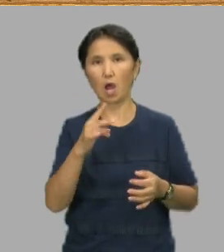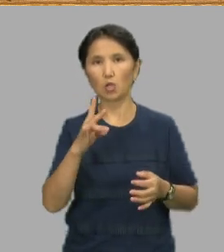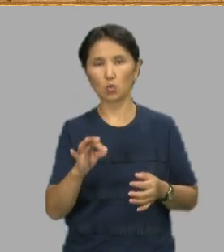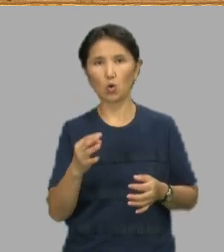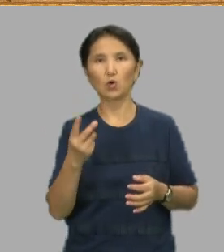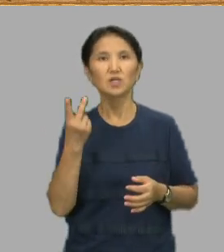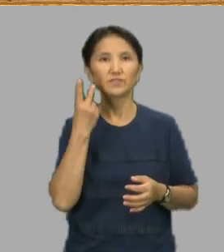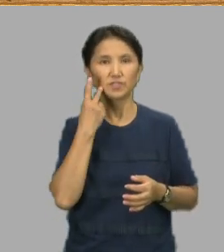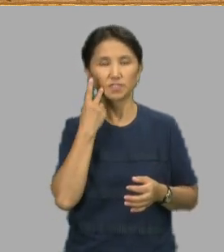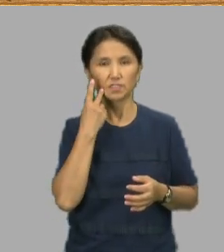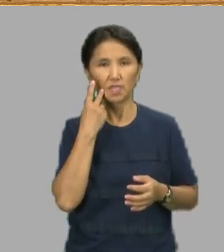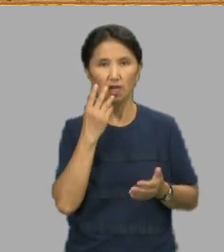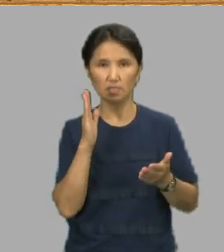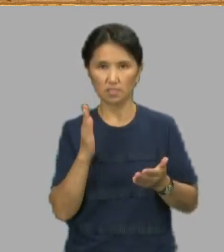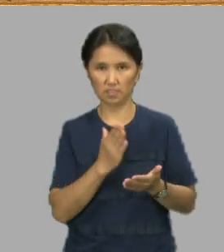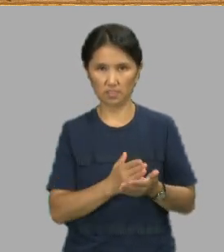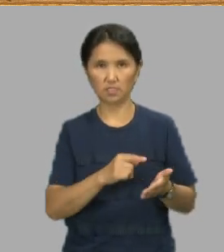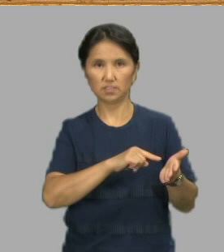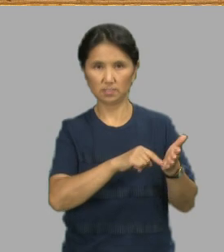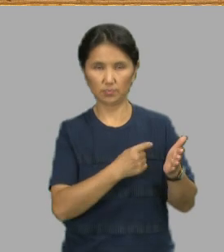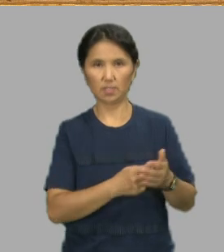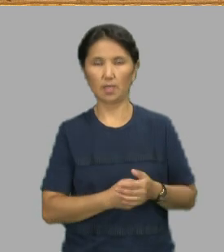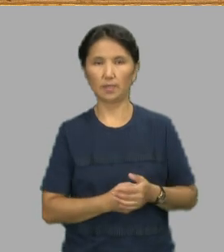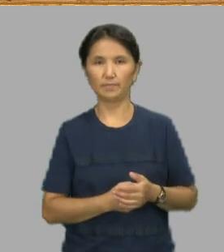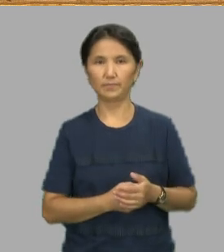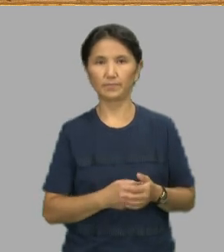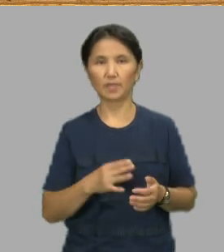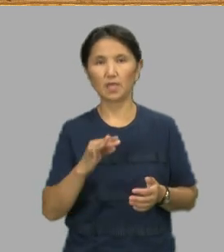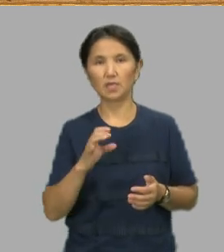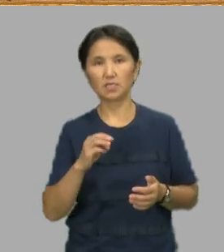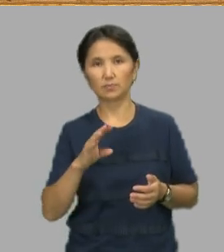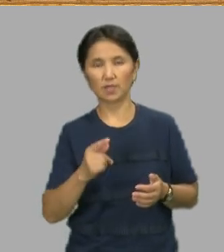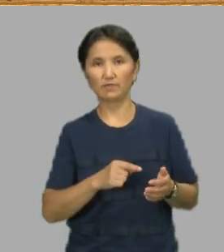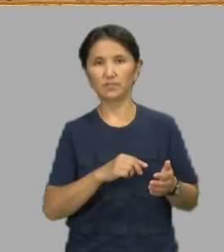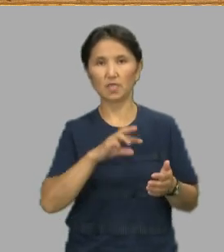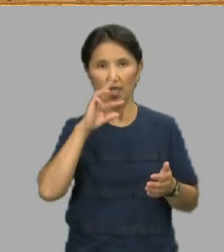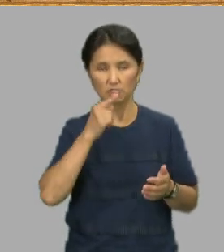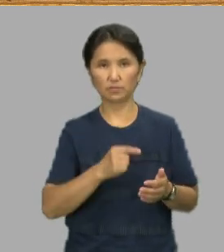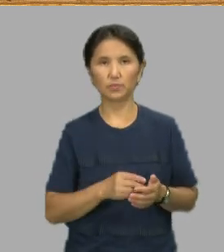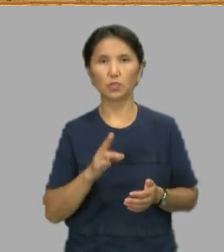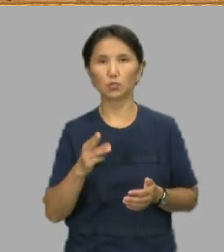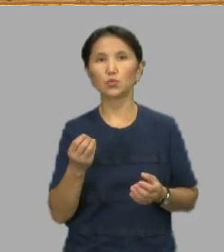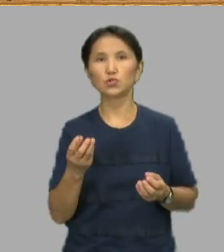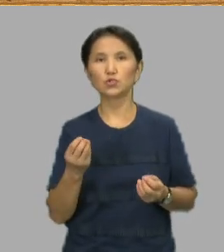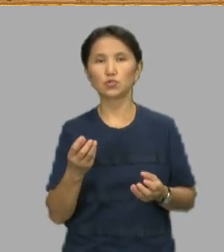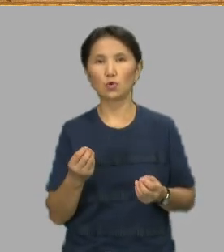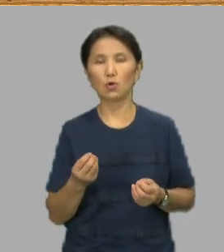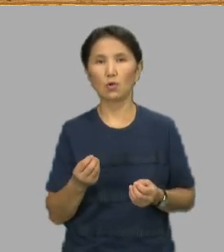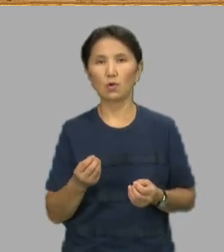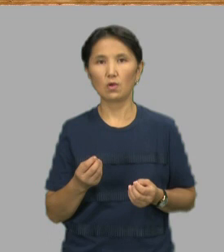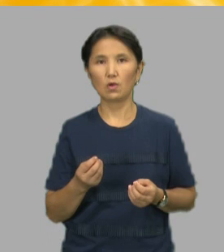«но» всегда ставится запятая. Исправьте ошибки, кто еще не